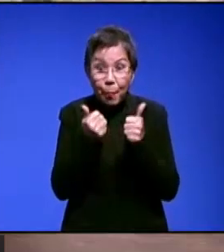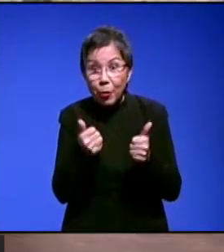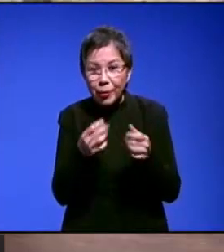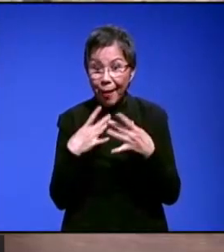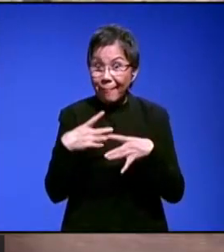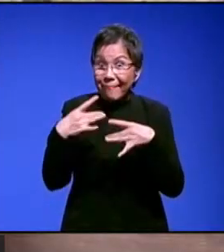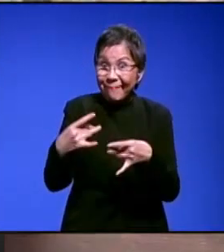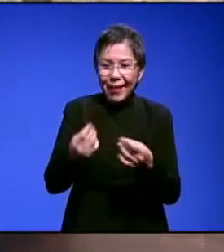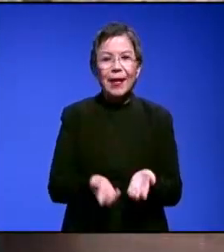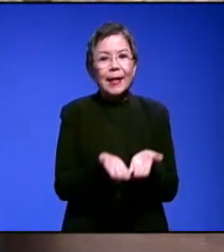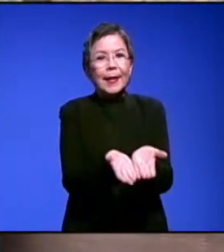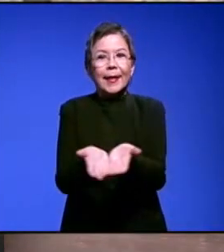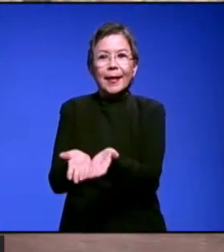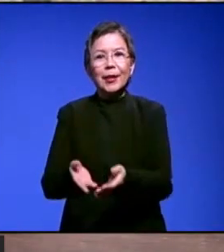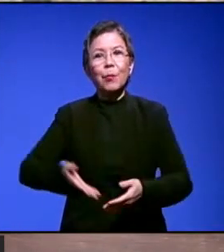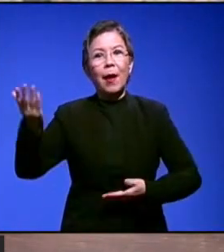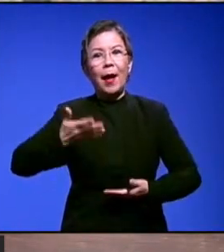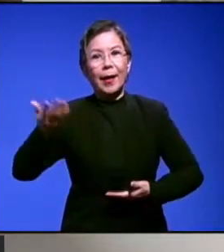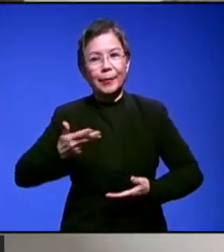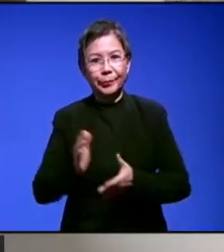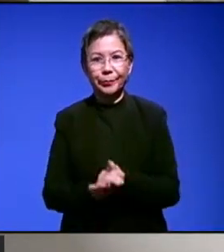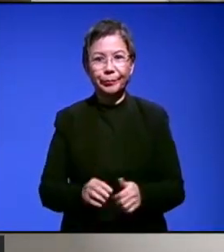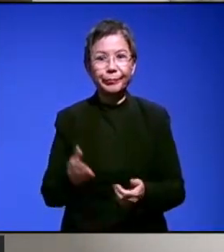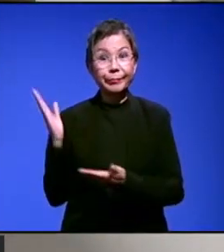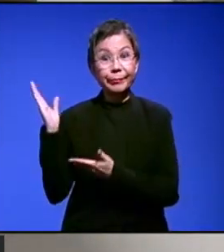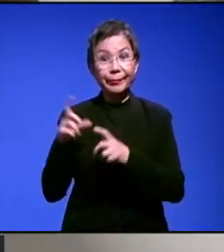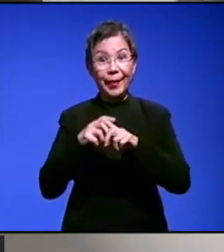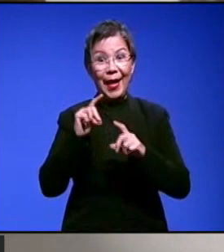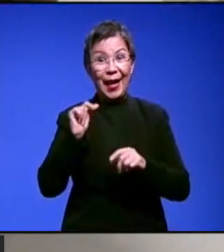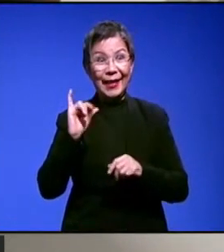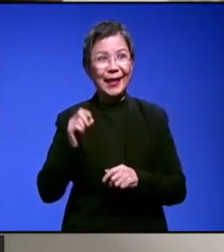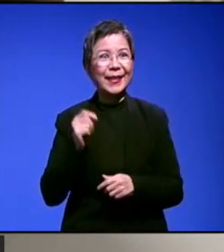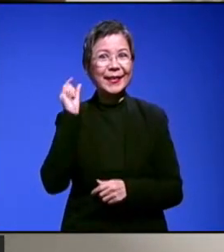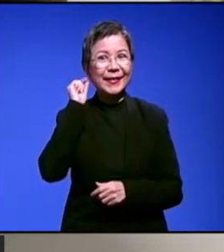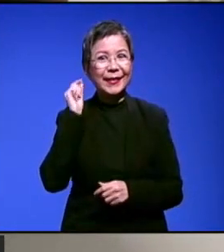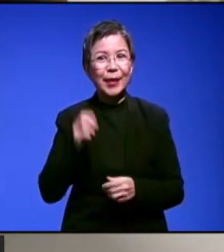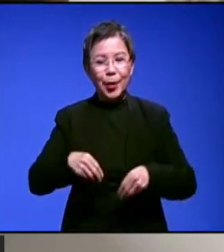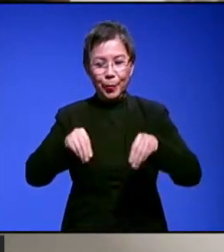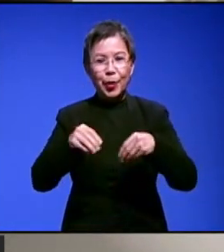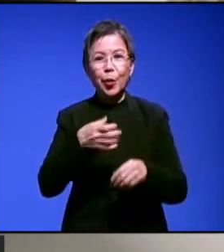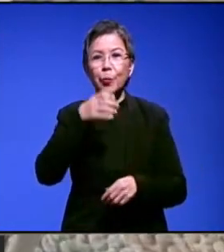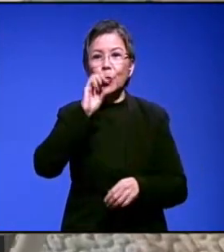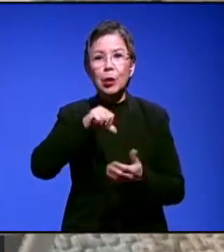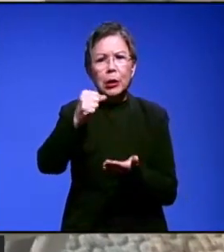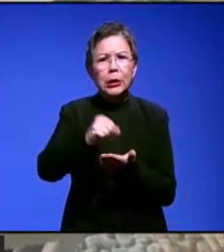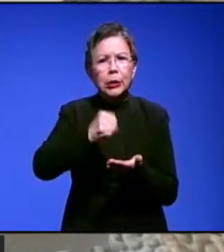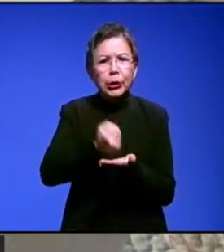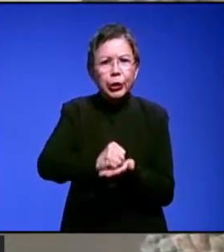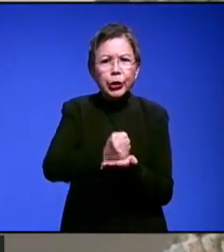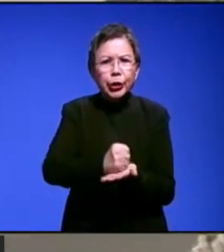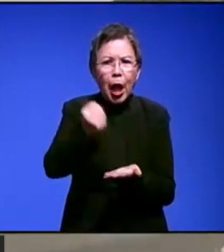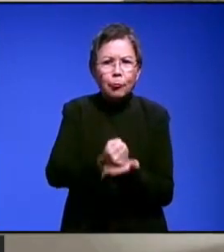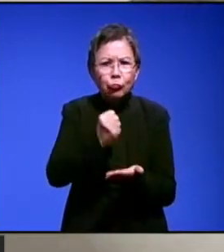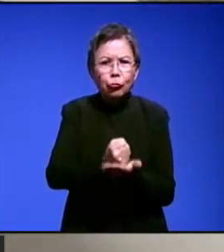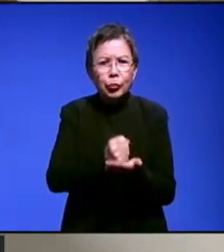bisa dikirimkan pada pembeli. Salah satunya, Ari Kriswali. Ari memproduksi minuman jamu yang dikemas